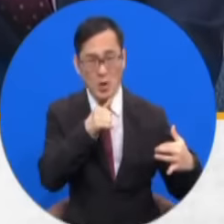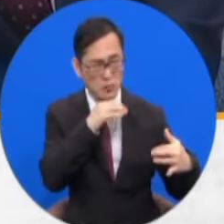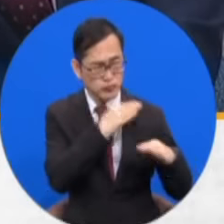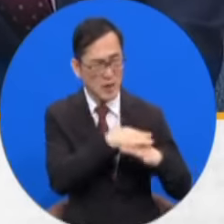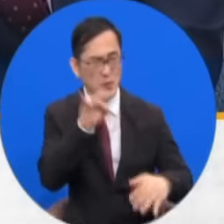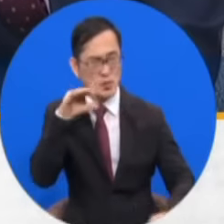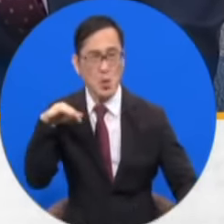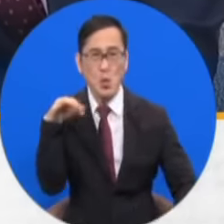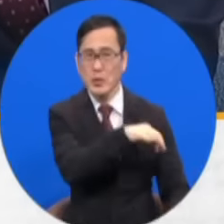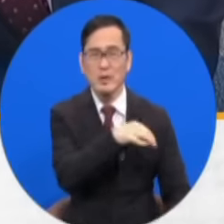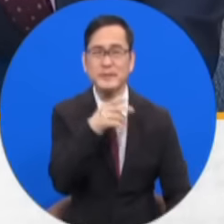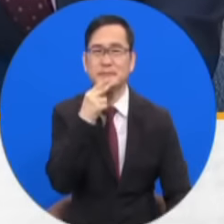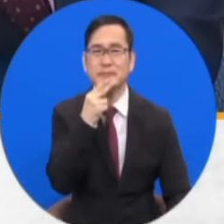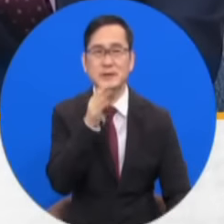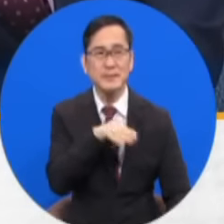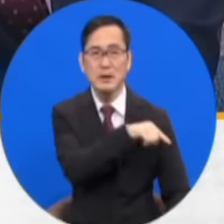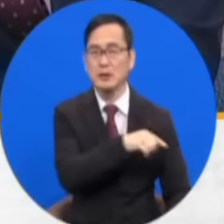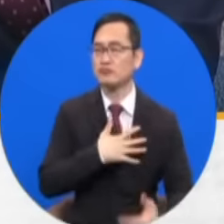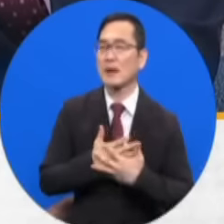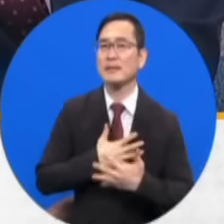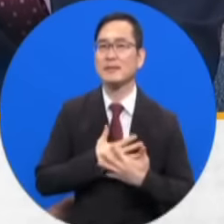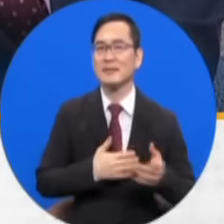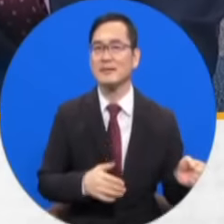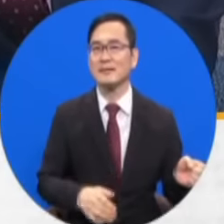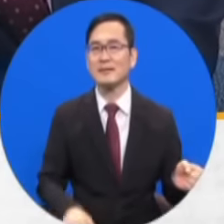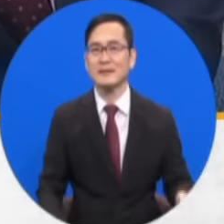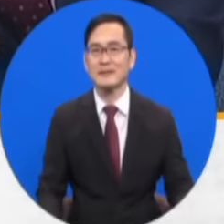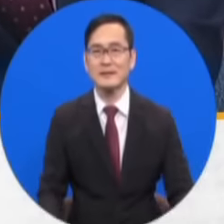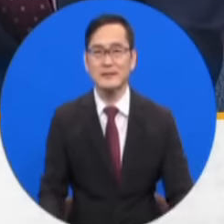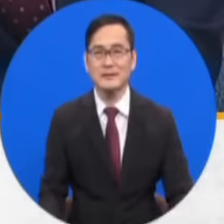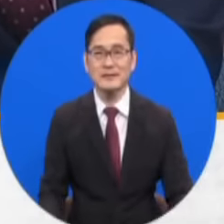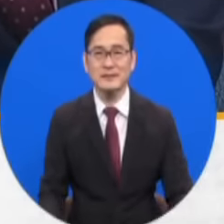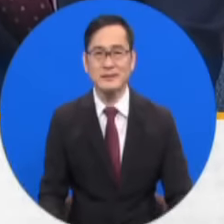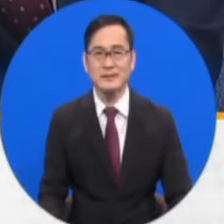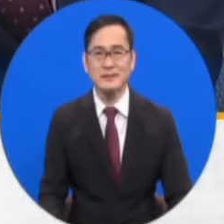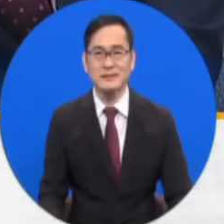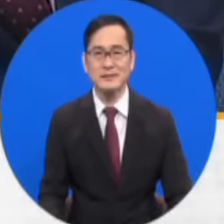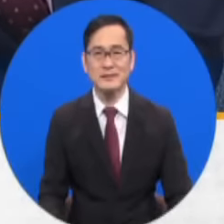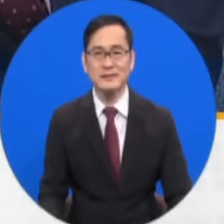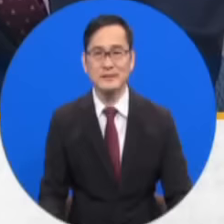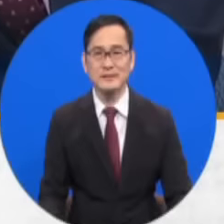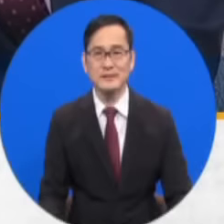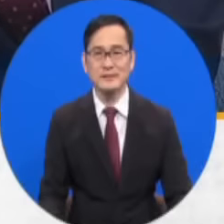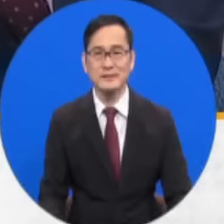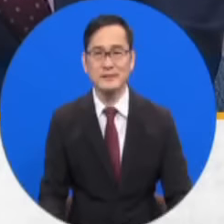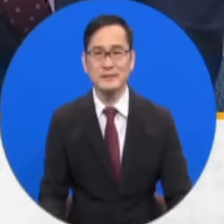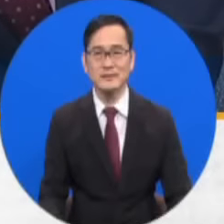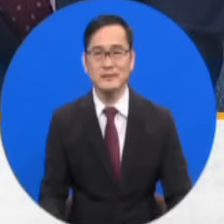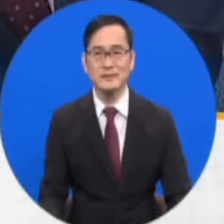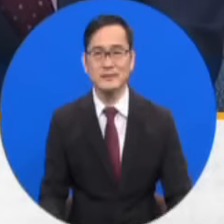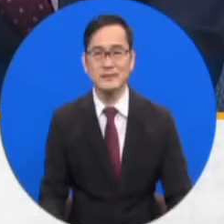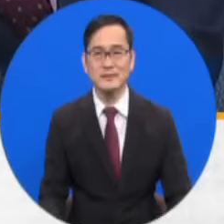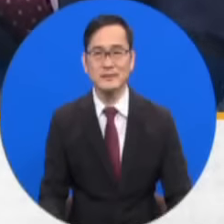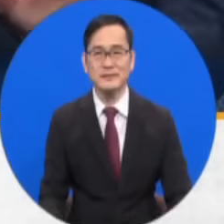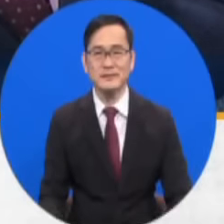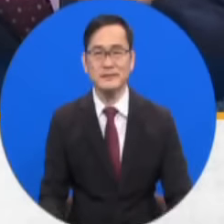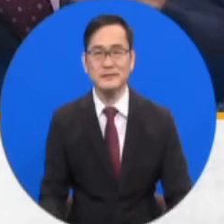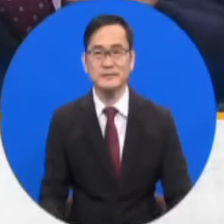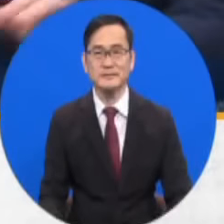공격할 가능성이 전혀 없지만 저쪽에서 는 의심할 수가 있기 때문에 그런 일만의 불안감을 가지고 최근에 동해선